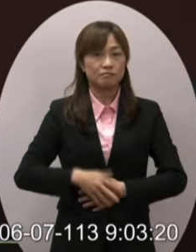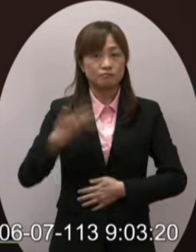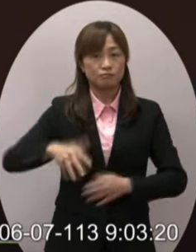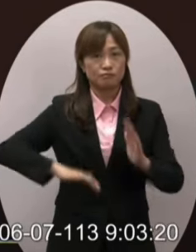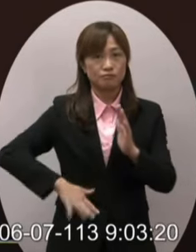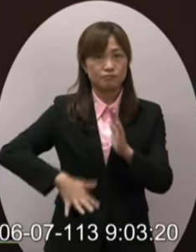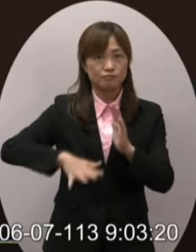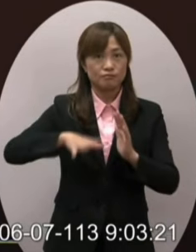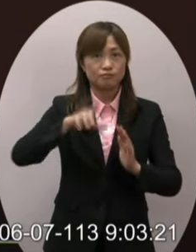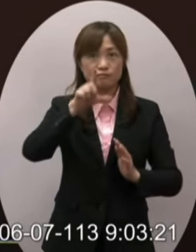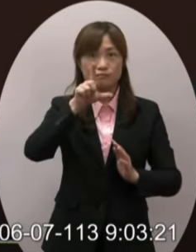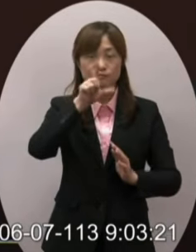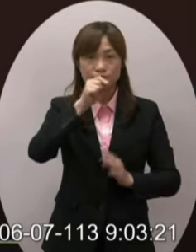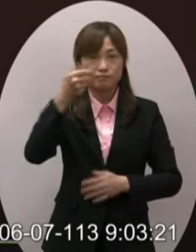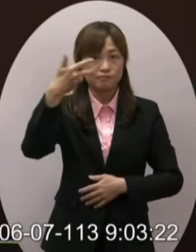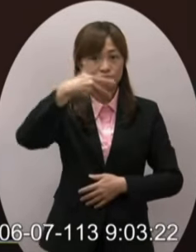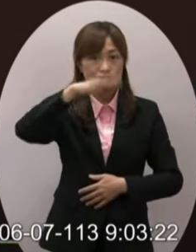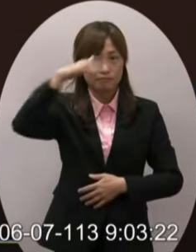水